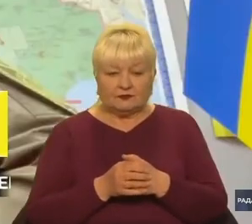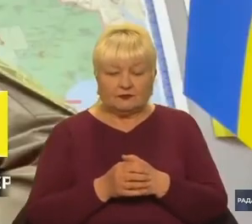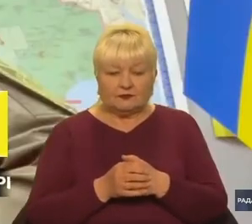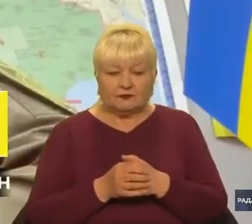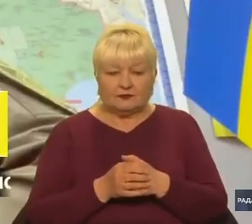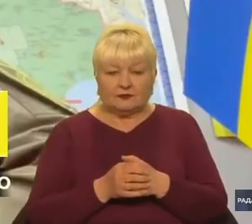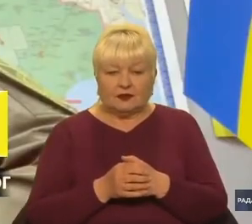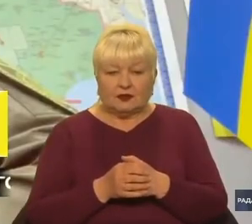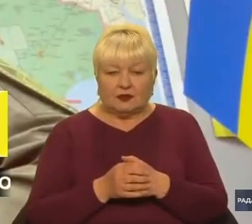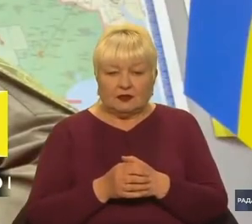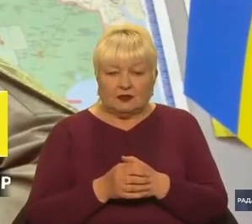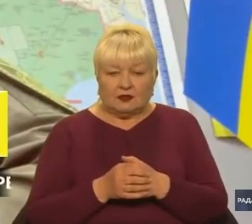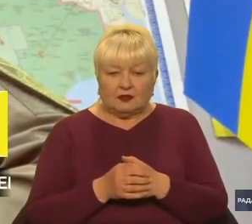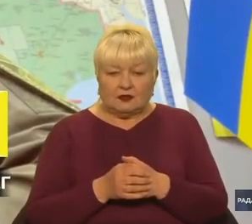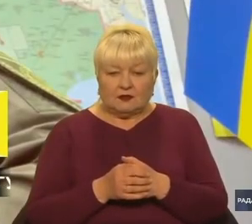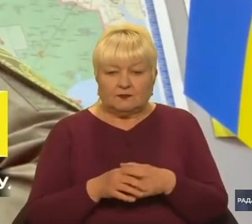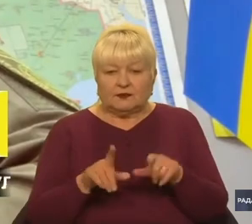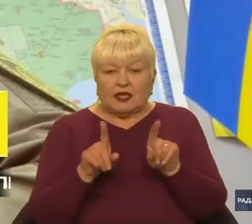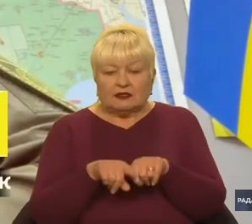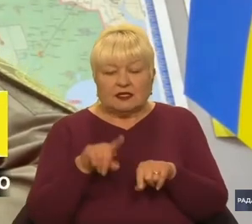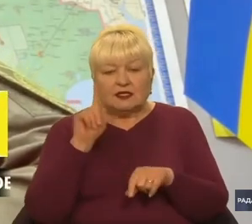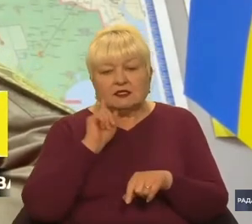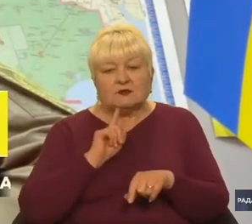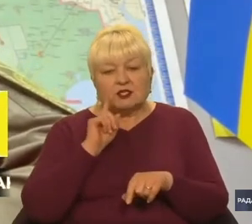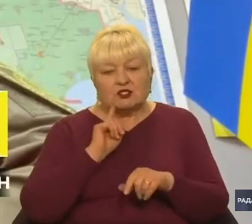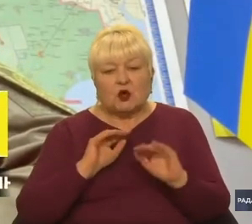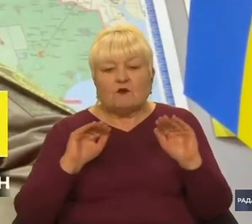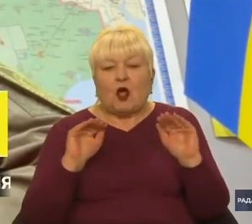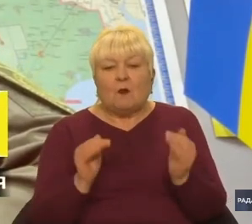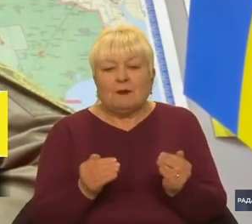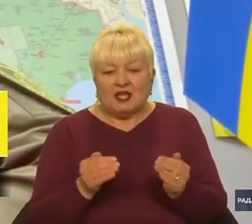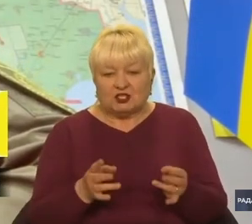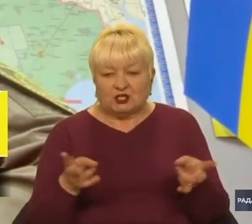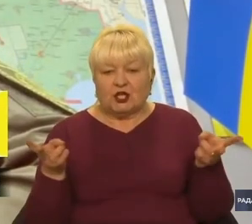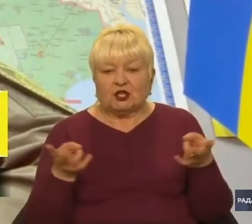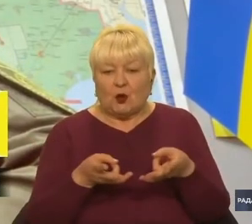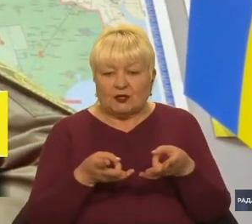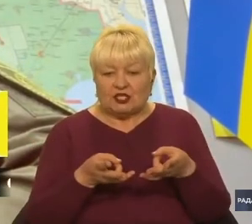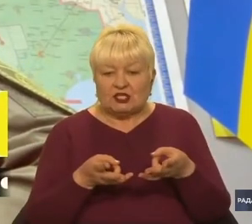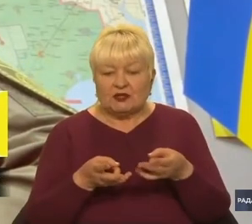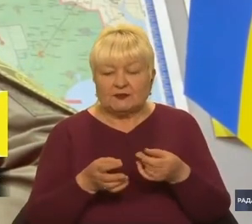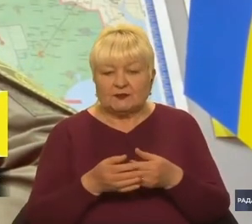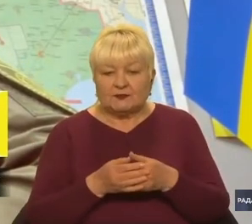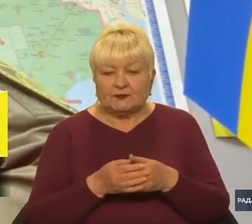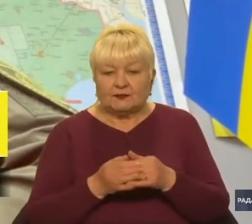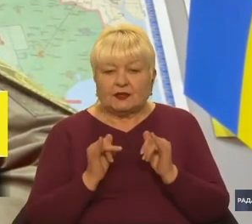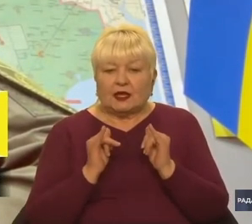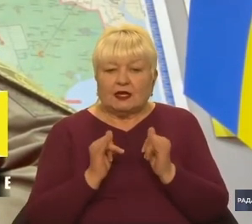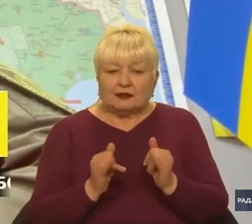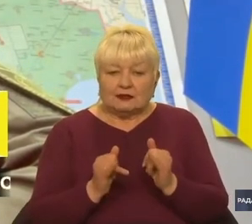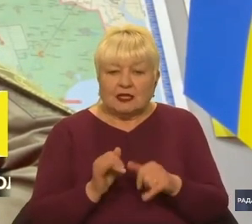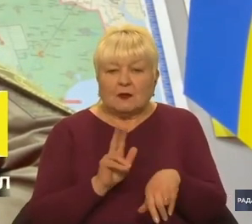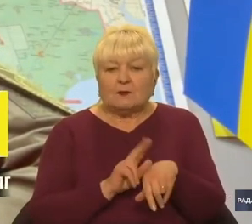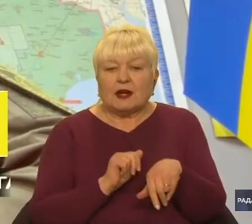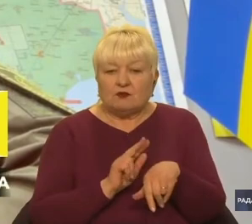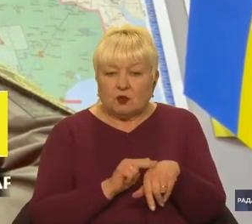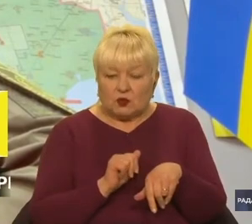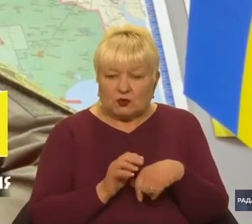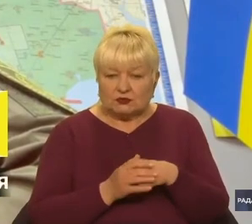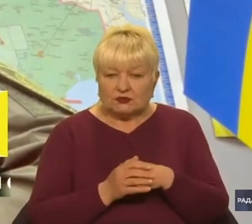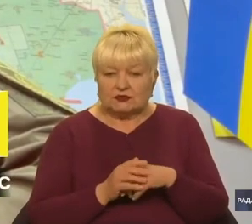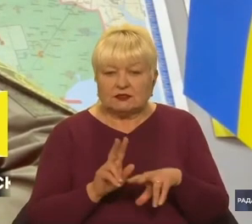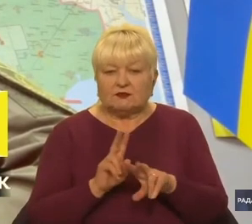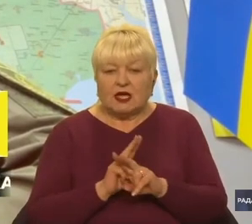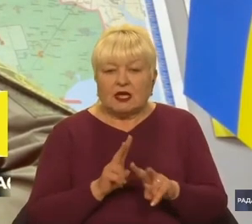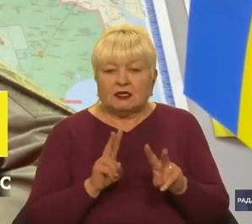Дивіться, такі тимчасові обмеження необхідні для правоохоронців, які